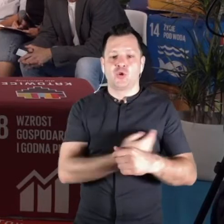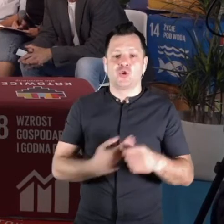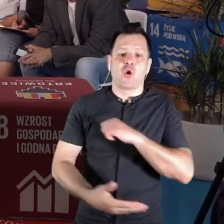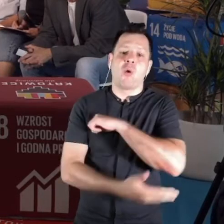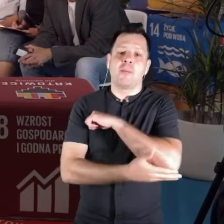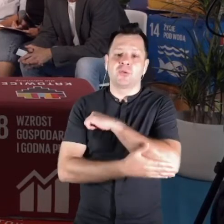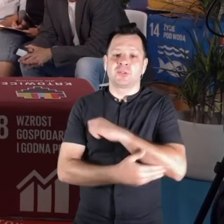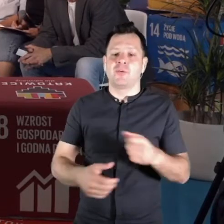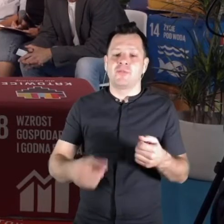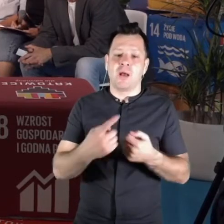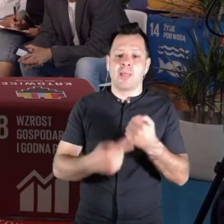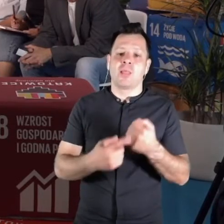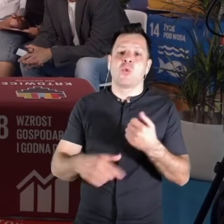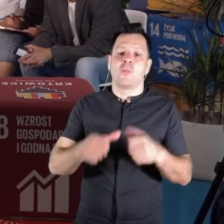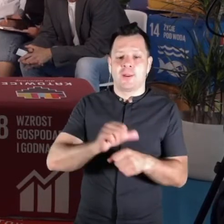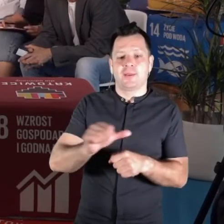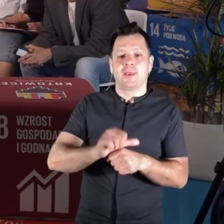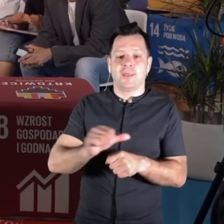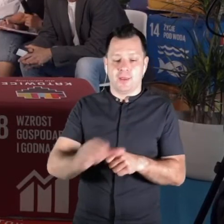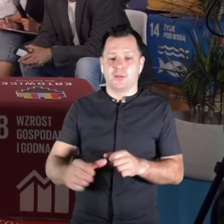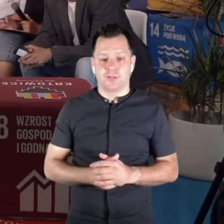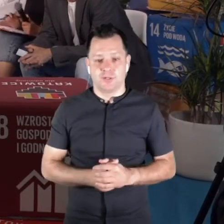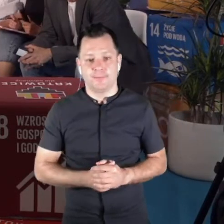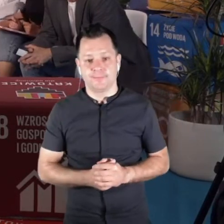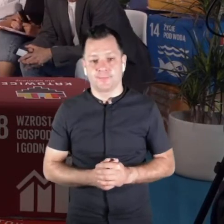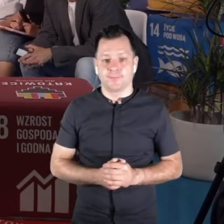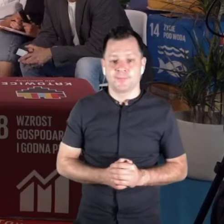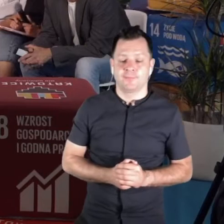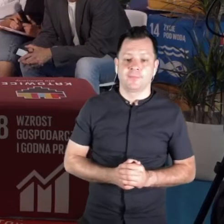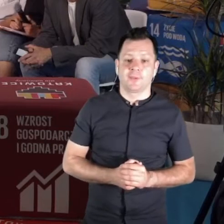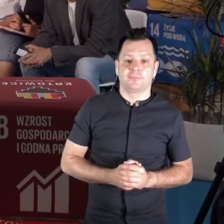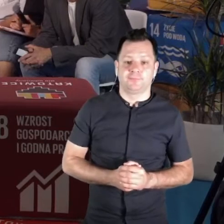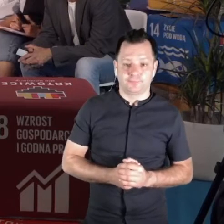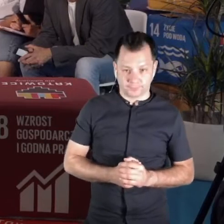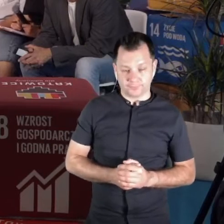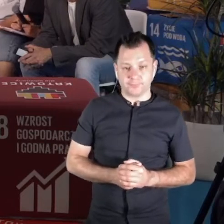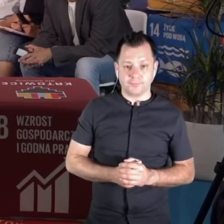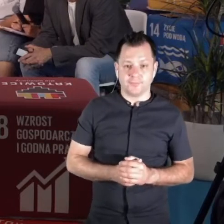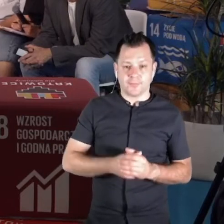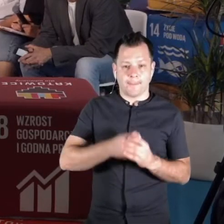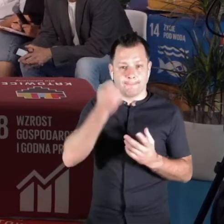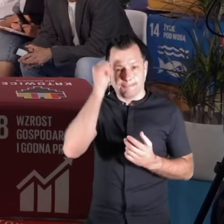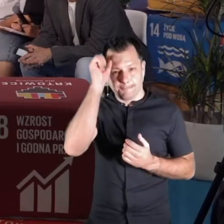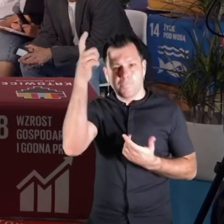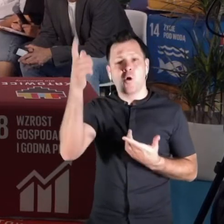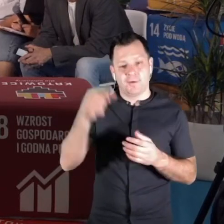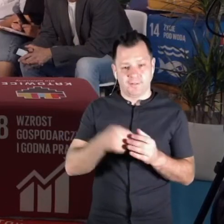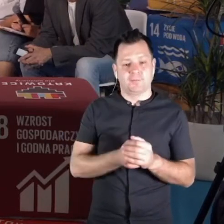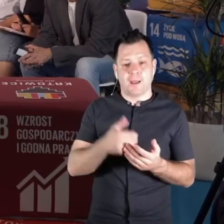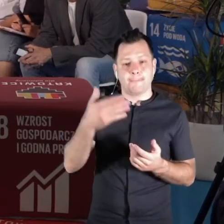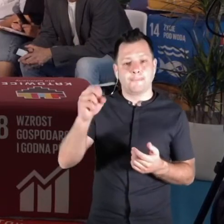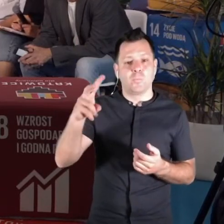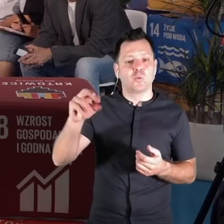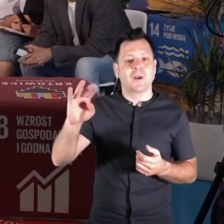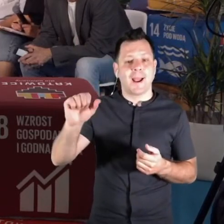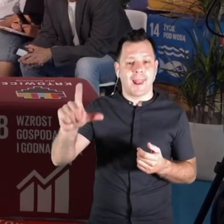Pomysł na, powiedzmy, mural i zaangażowanie